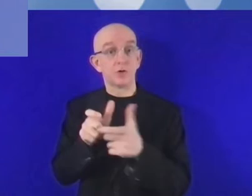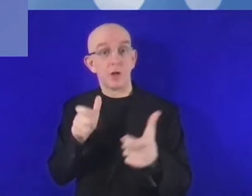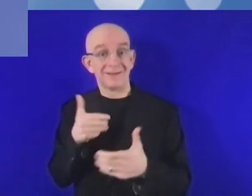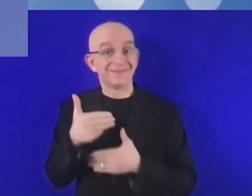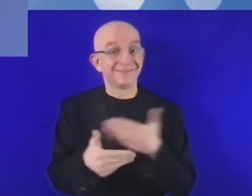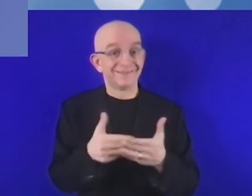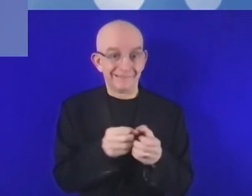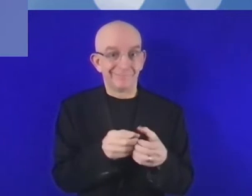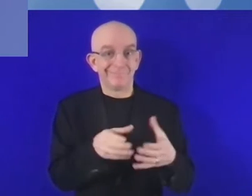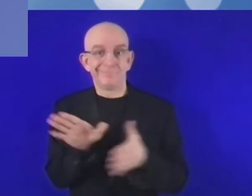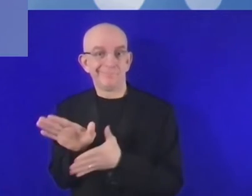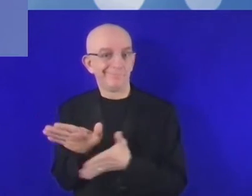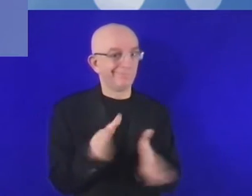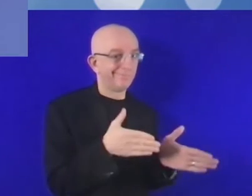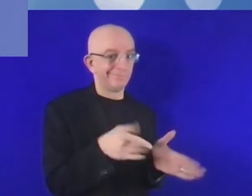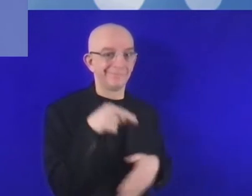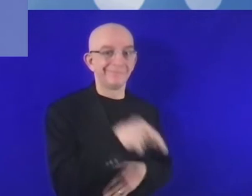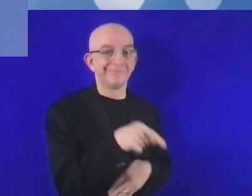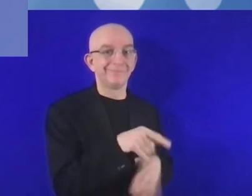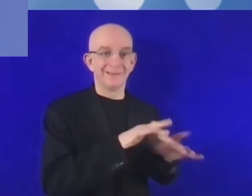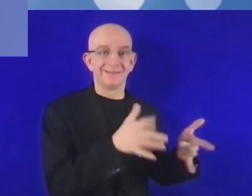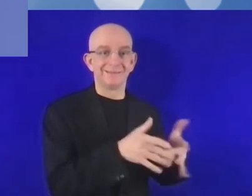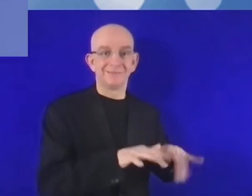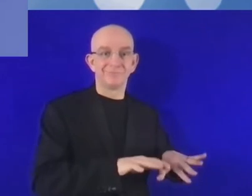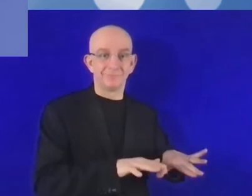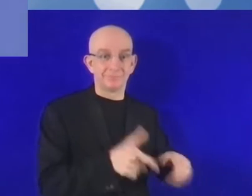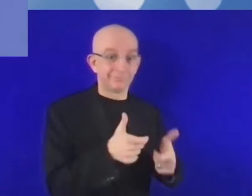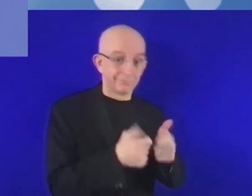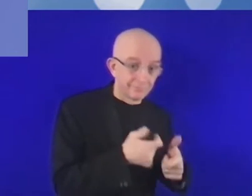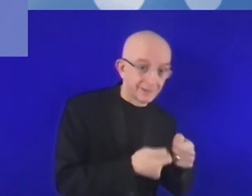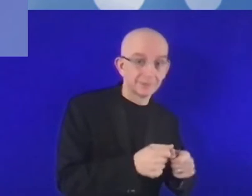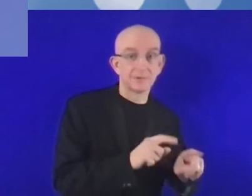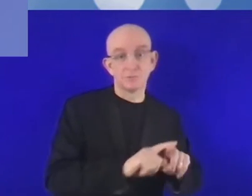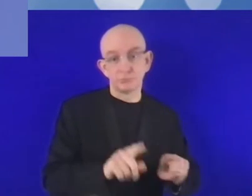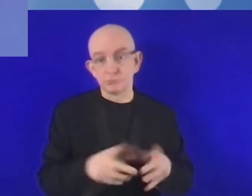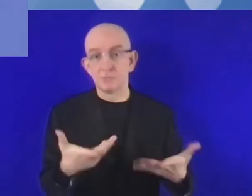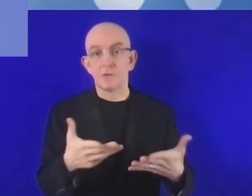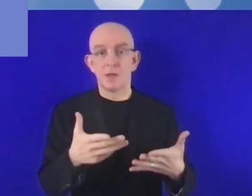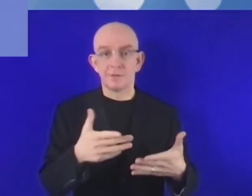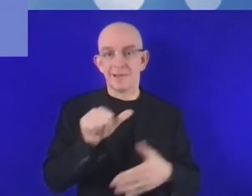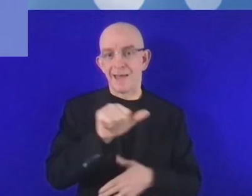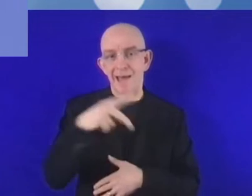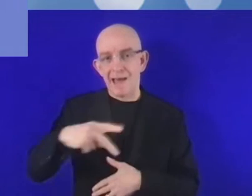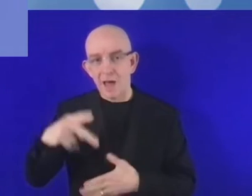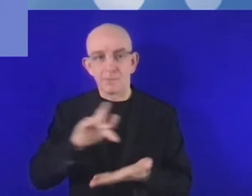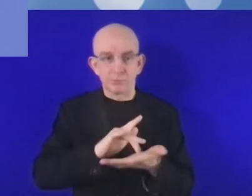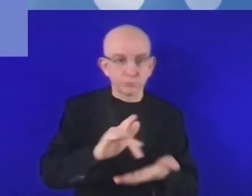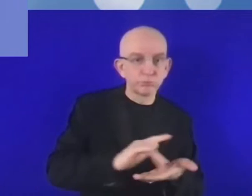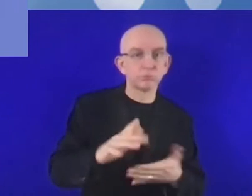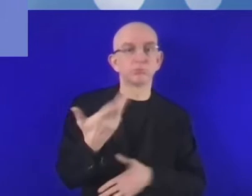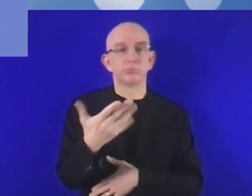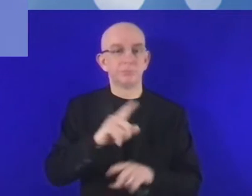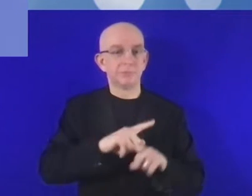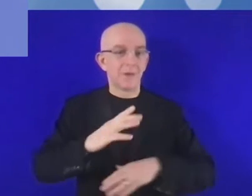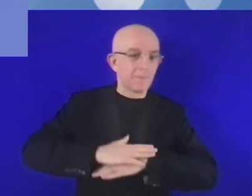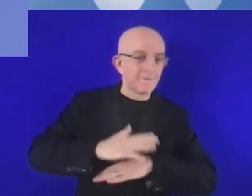32% польских компаний начали пользоваться интернетом или стали более усердно пользоваться интернетом.